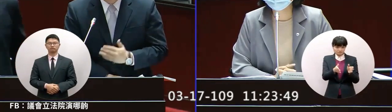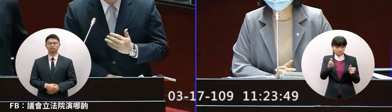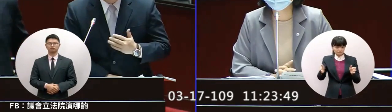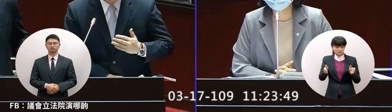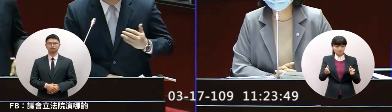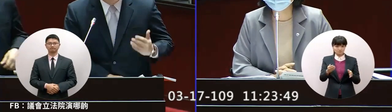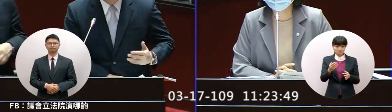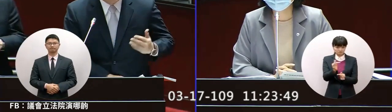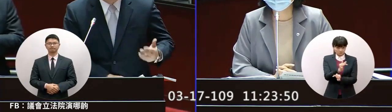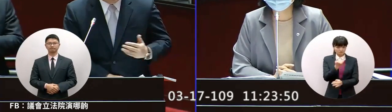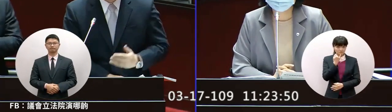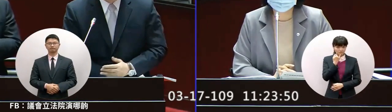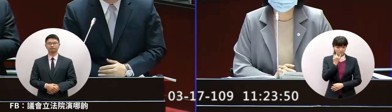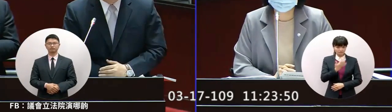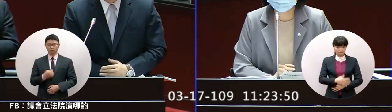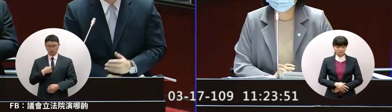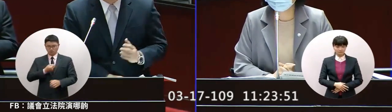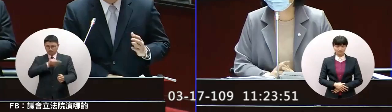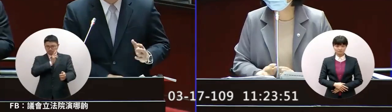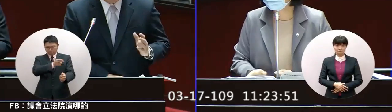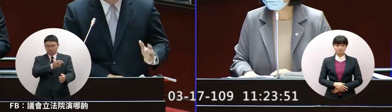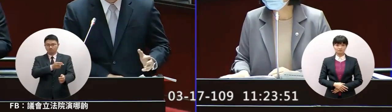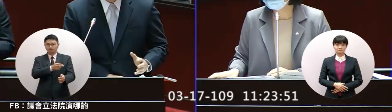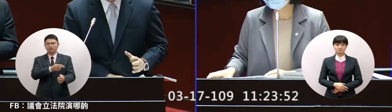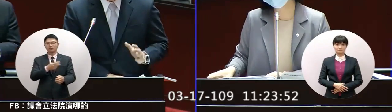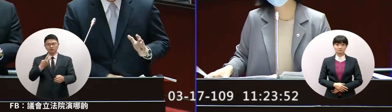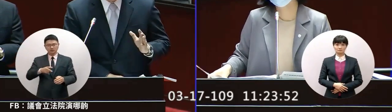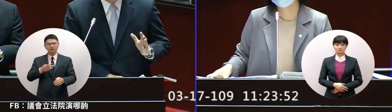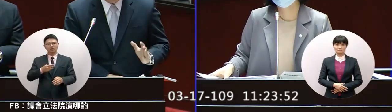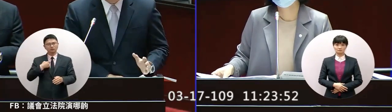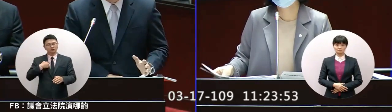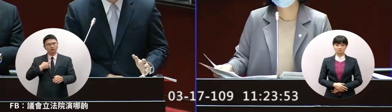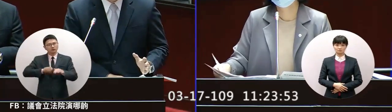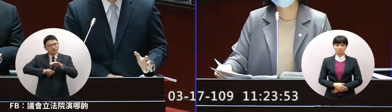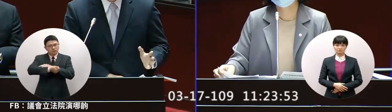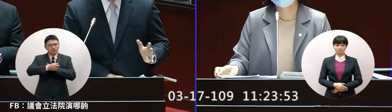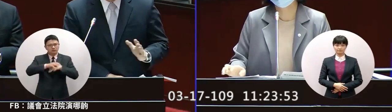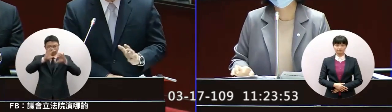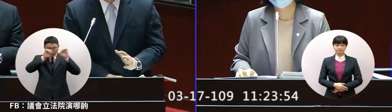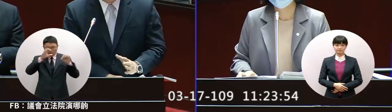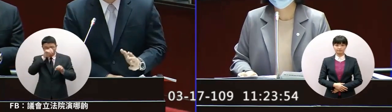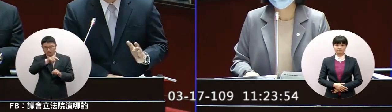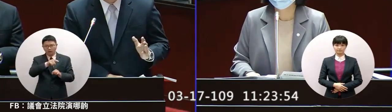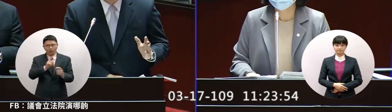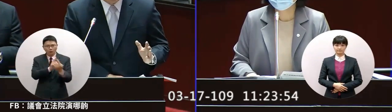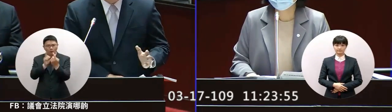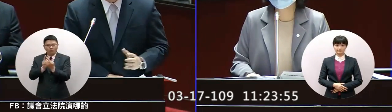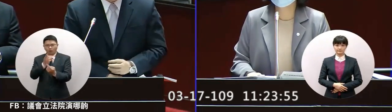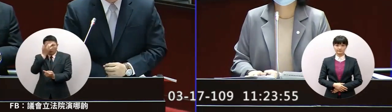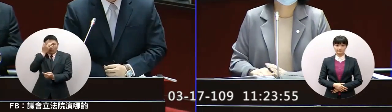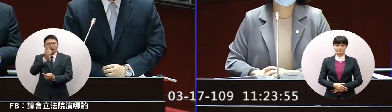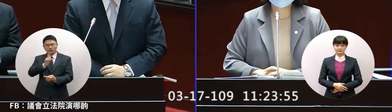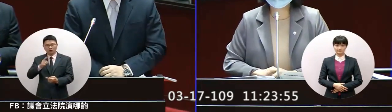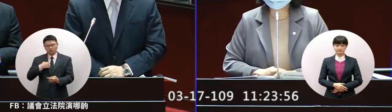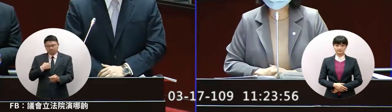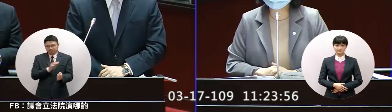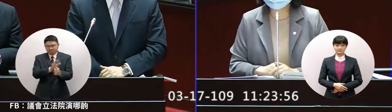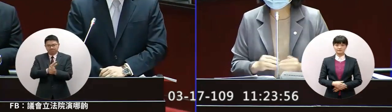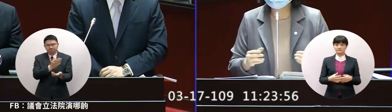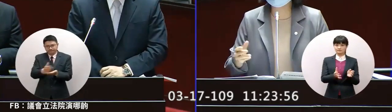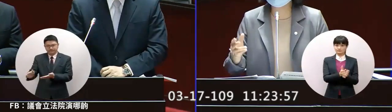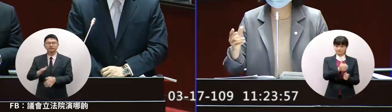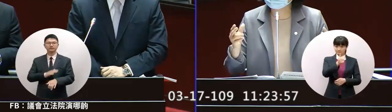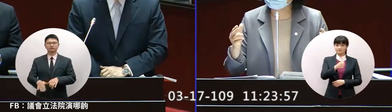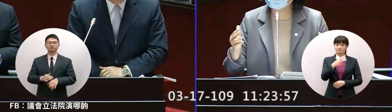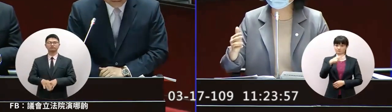是来要求啦，那我也要进一步了解到底遇到的困难啊，那我们全力来排除。 啊，你保定